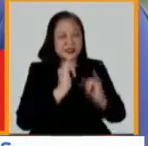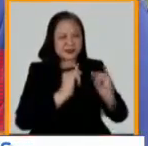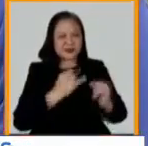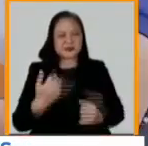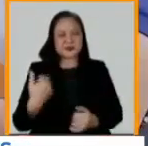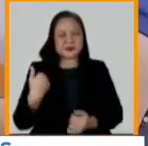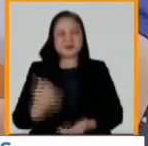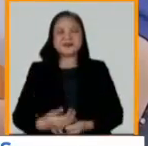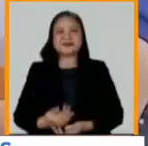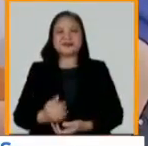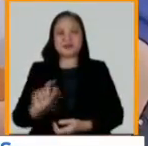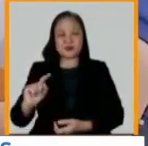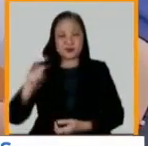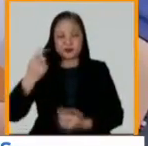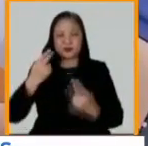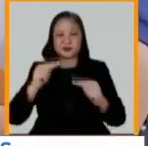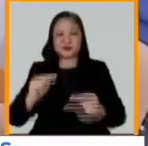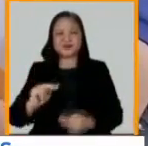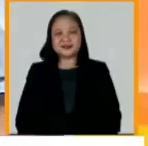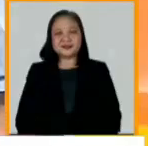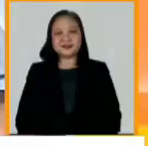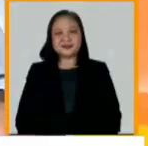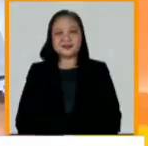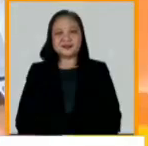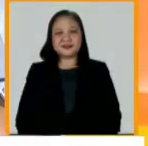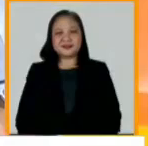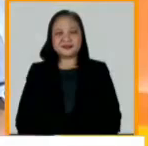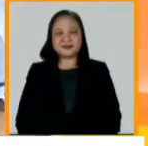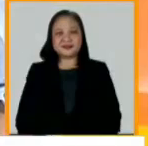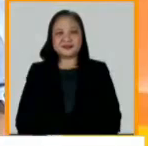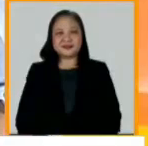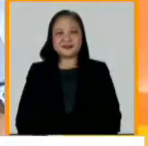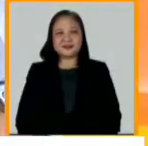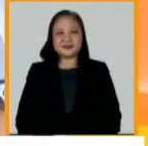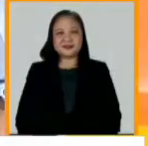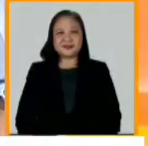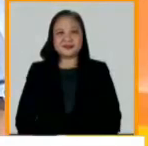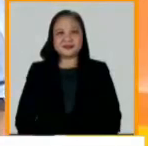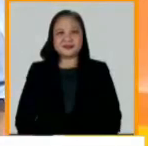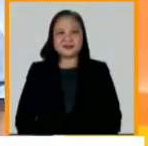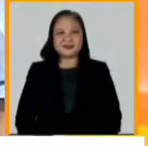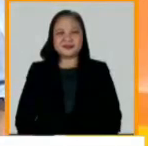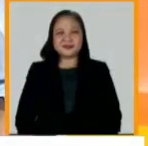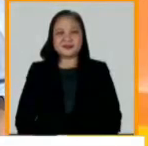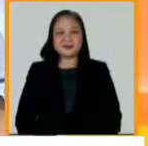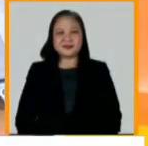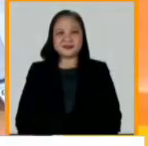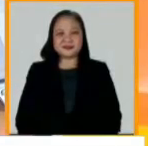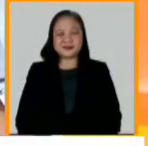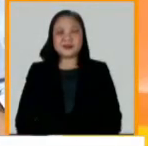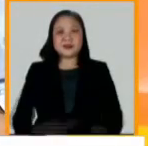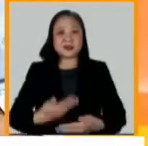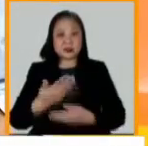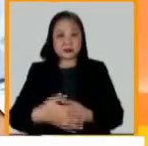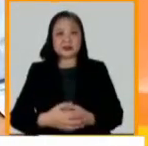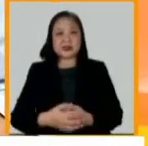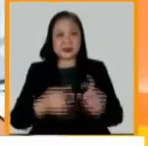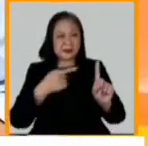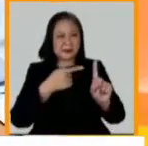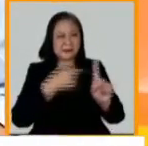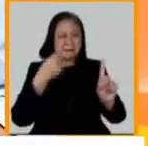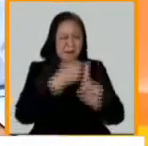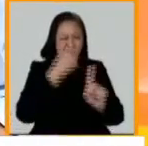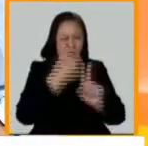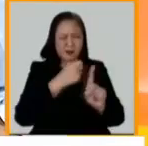John Consulta, buong puso para sa Pilipino. Nahuli ka ang panuntok sa isang miyembro ng LGBTQ sa Naga, Camarines